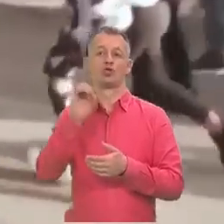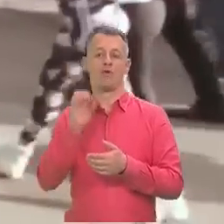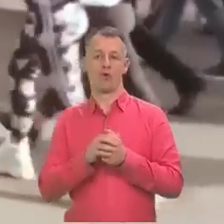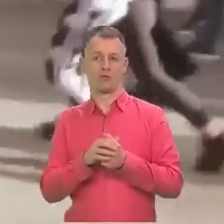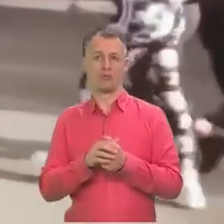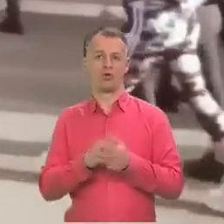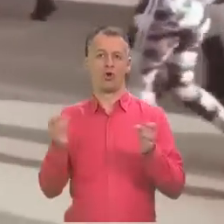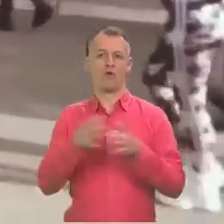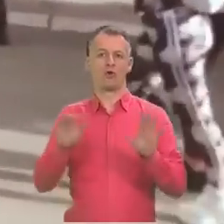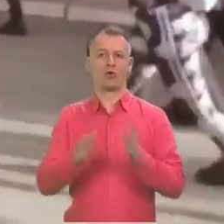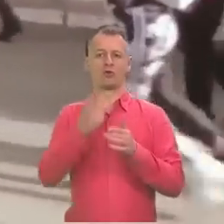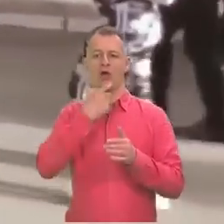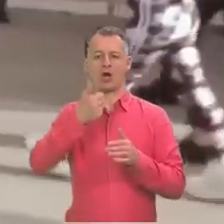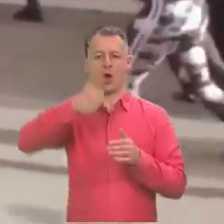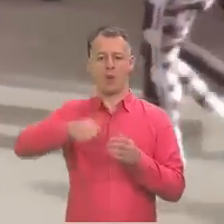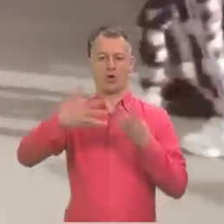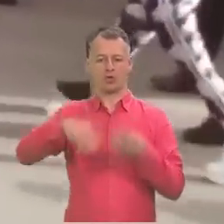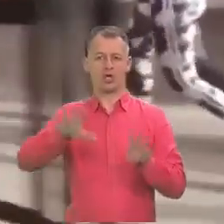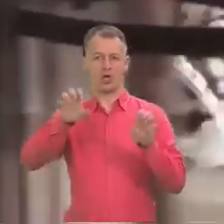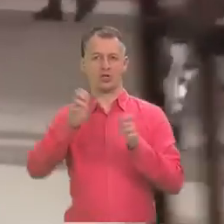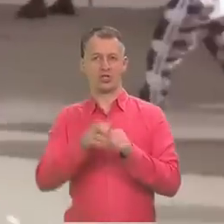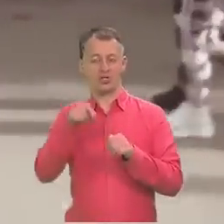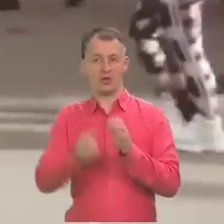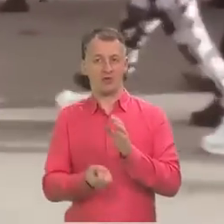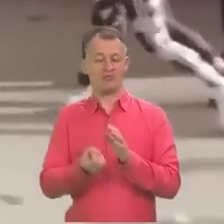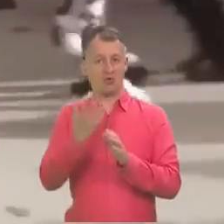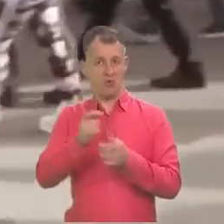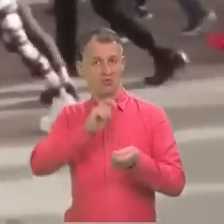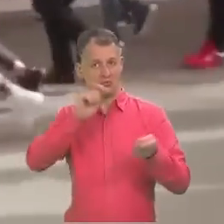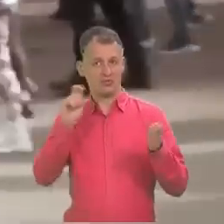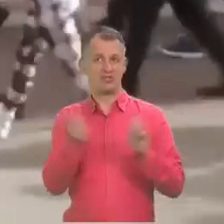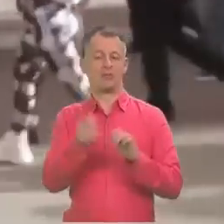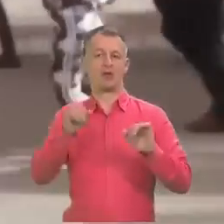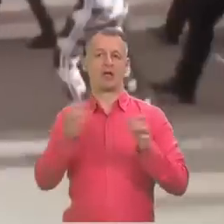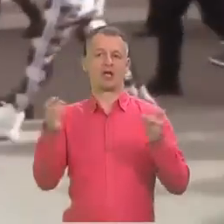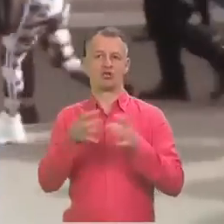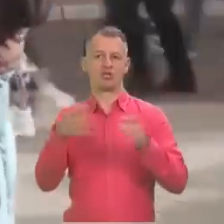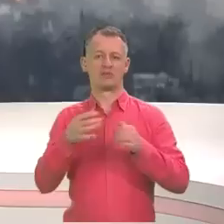Conflictul a pornit în 1990, dar aceasta este cea mai recentă escaladare a disputelor.